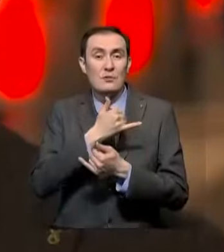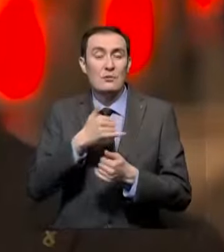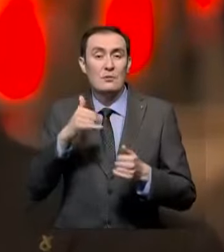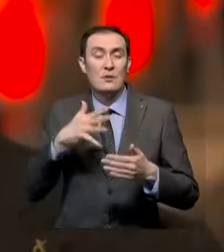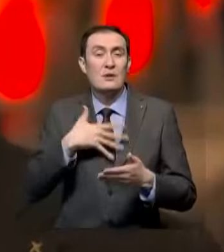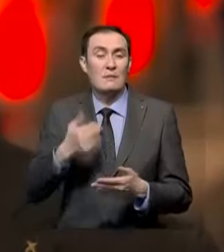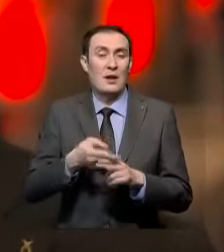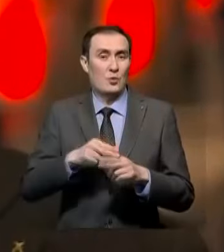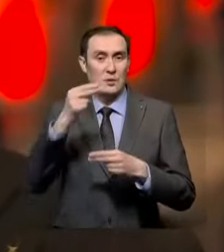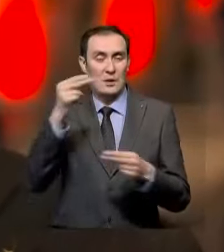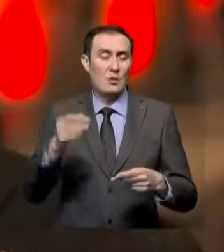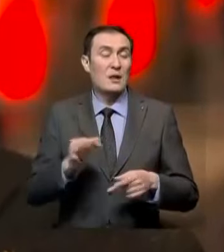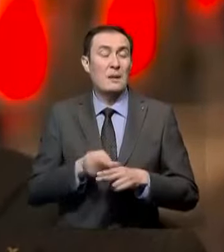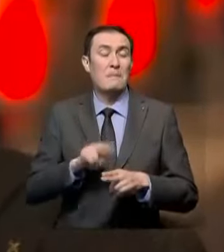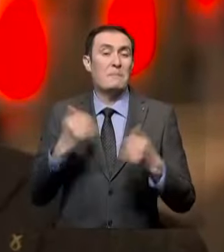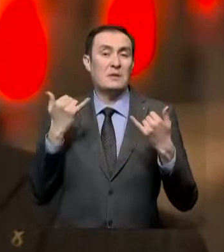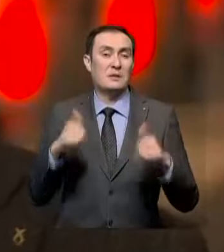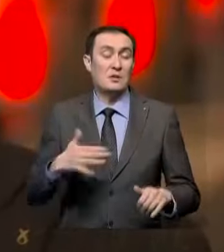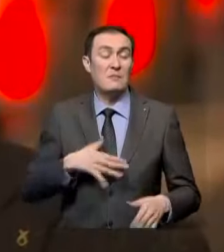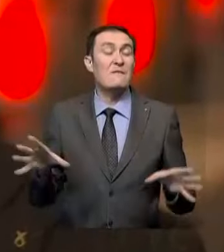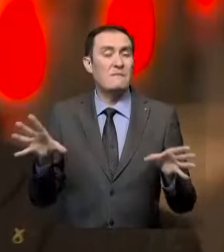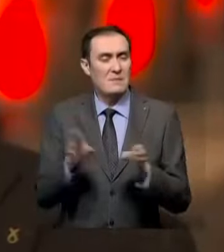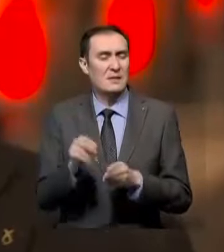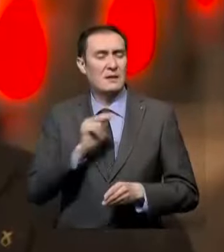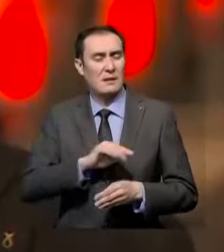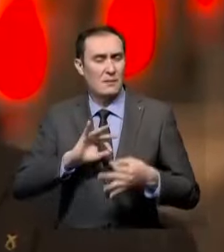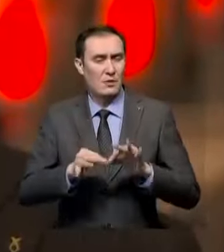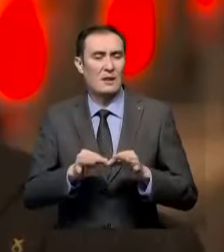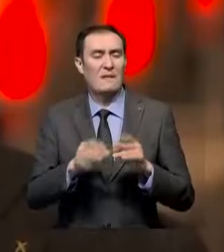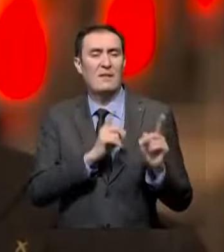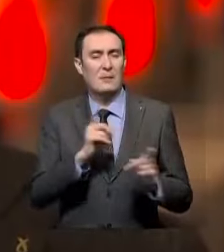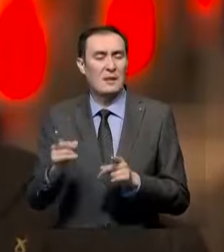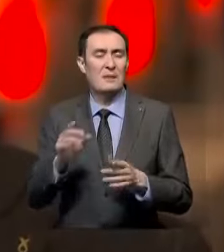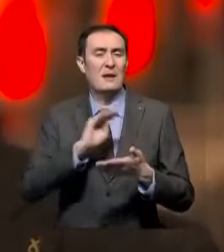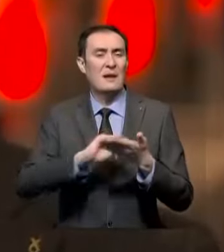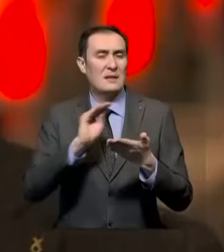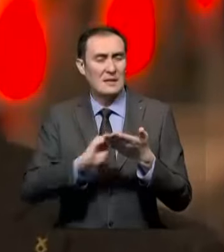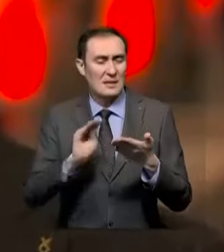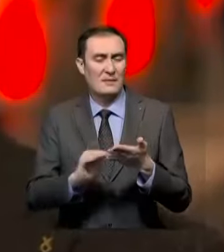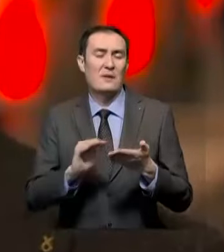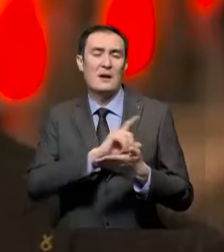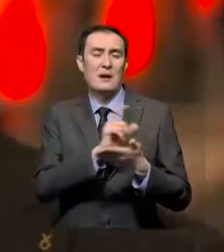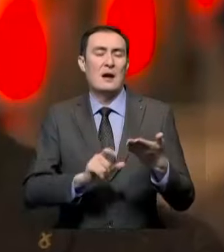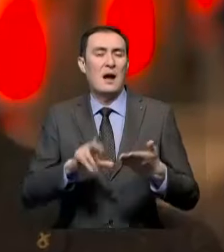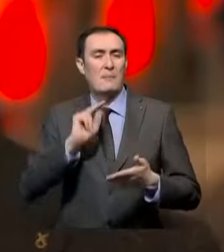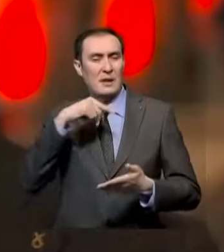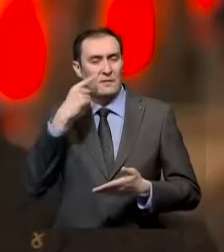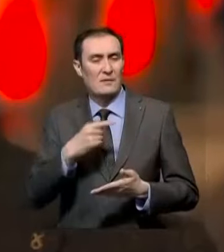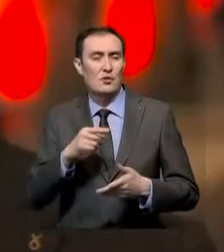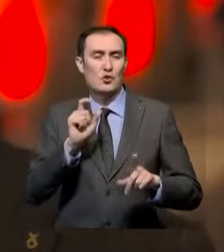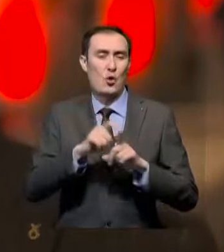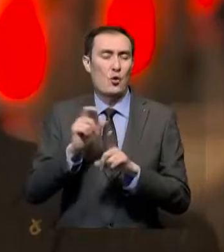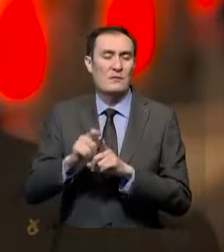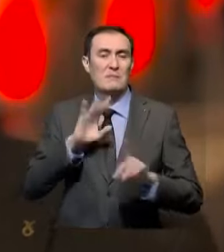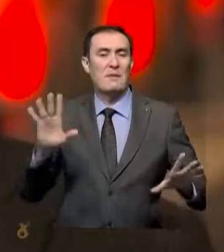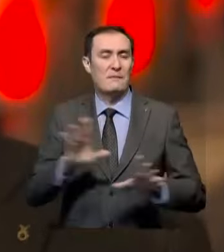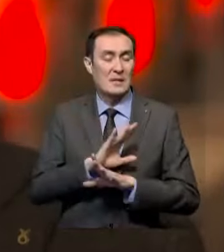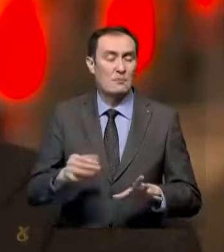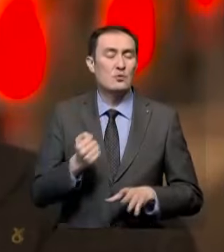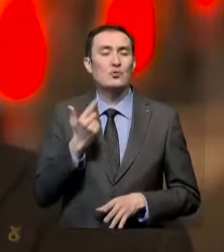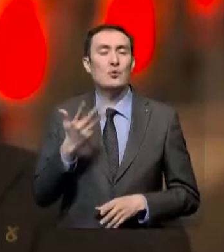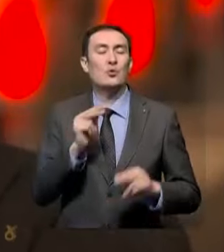эту тему. Это потрясающе. Мы вместе работали над фрагментами текстов. Мы отрабатывали произношение слов с певцами.